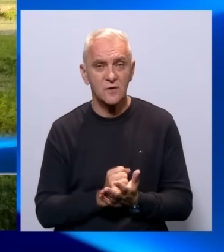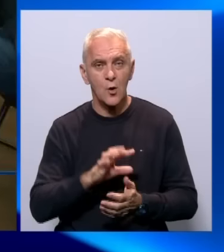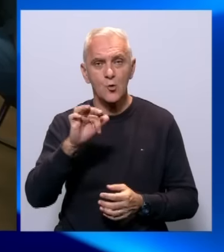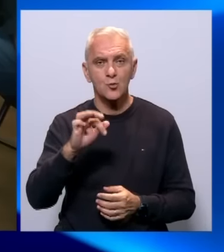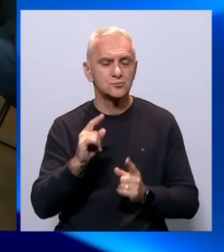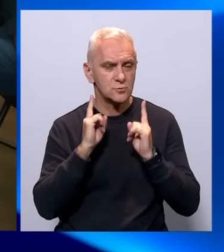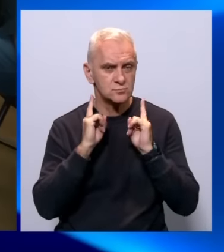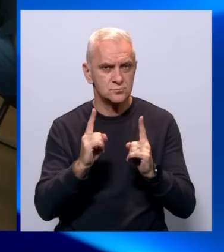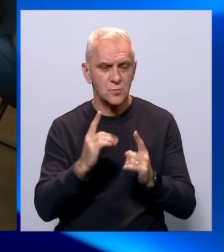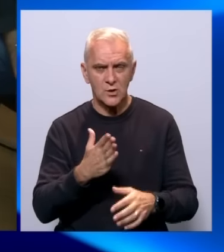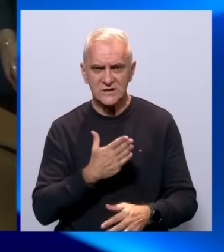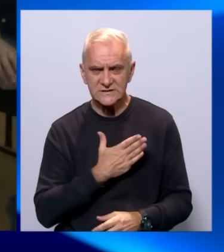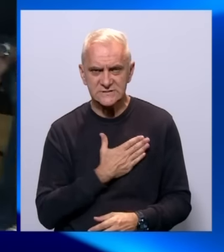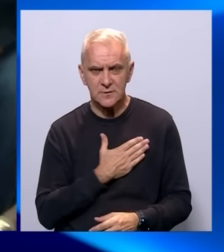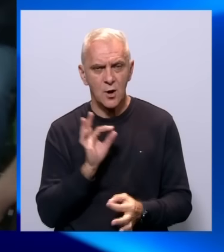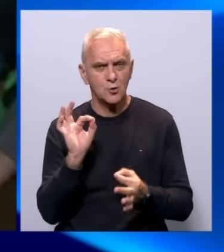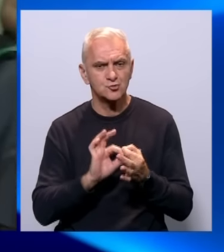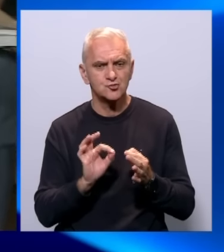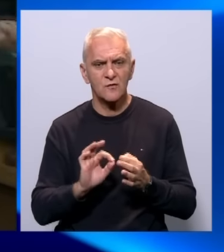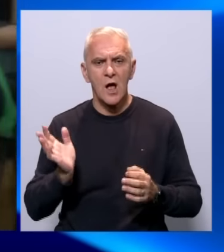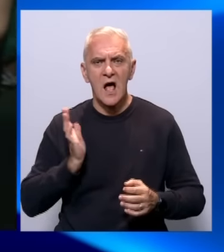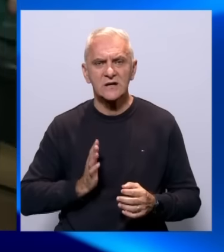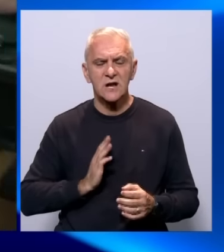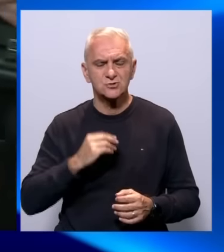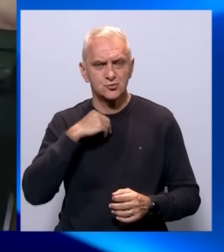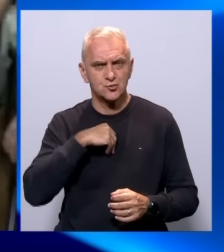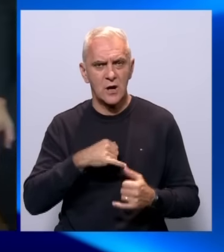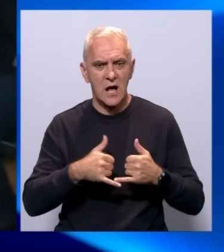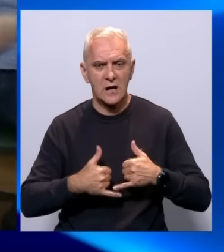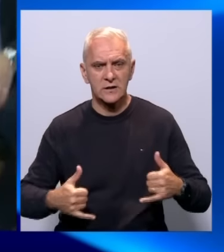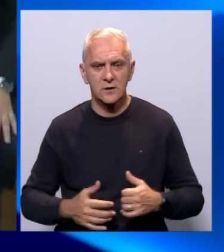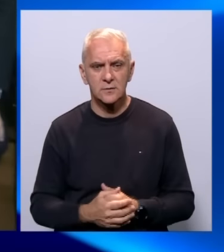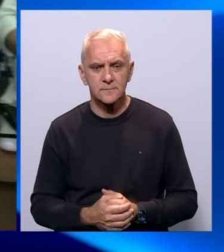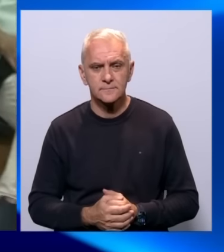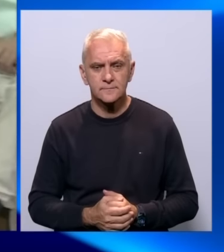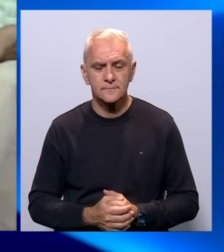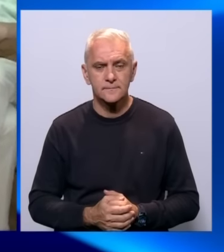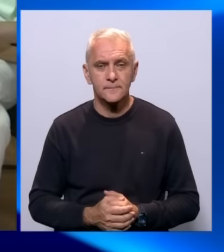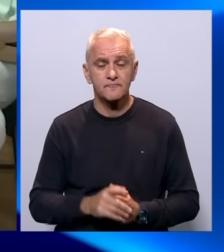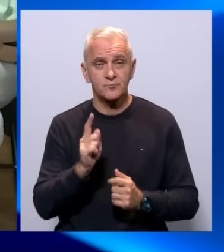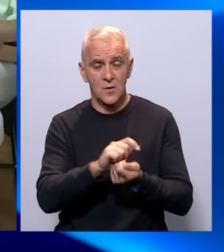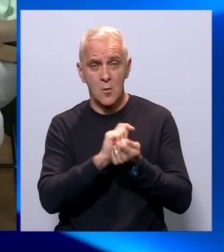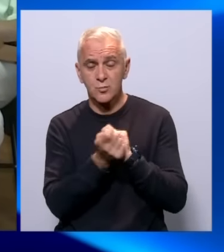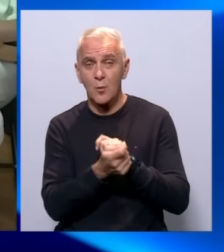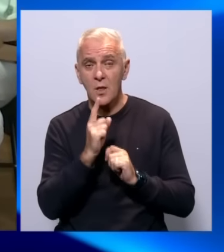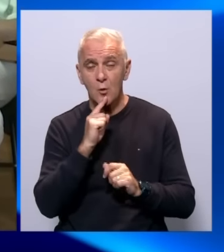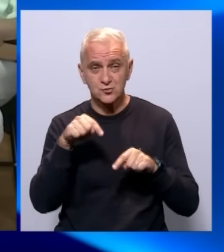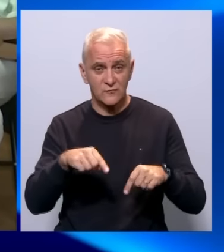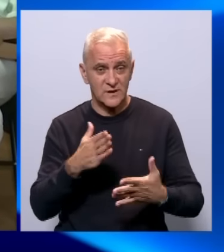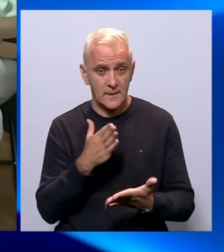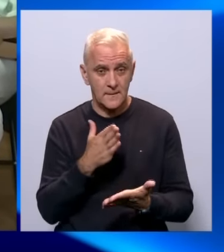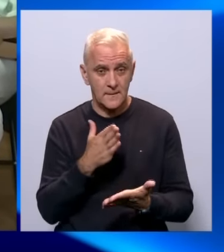ostaje dosljedna sebi i očuvanju građanskog duha grada. Promjene koje su se ovdje dogodile u proteklih